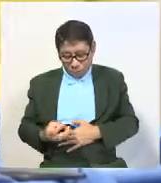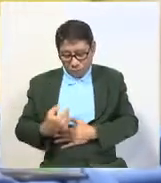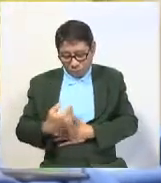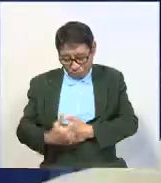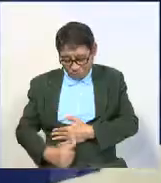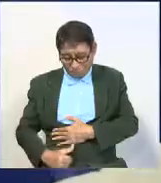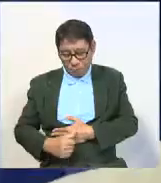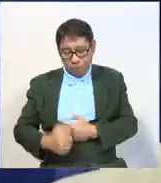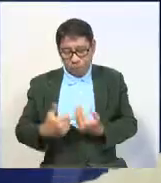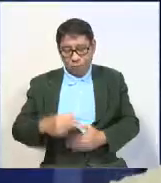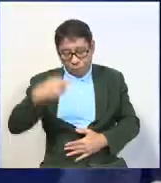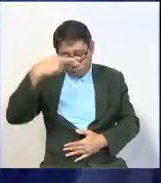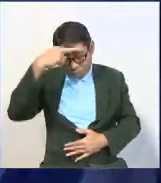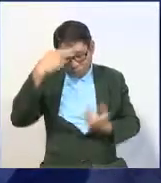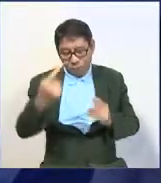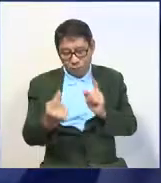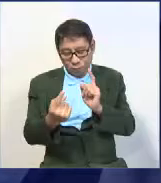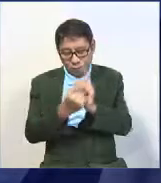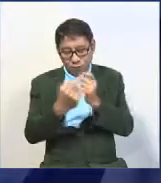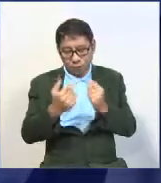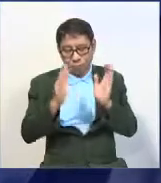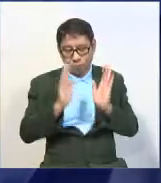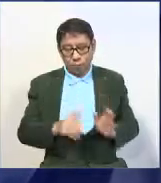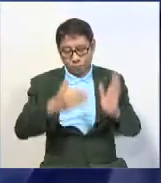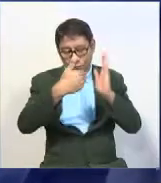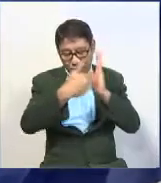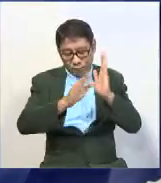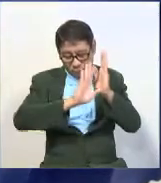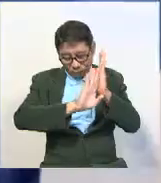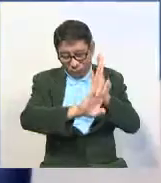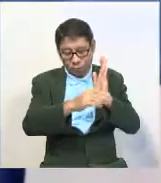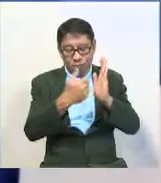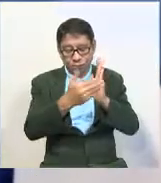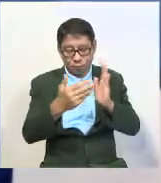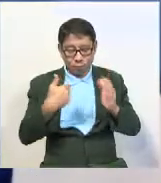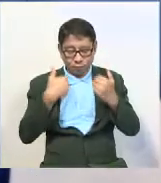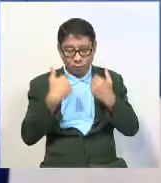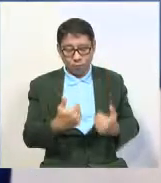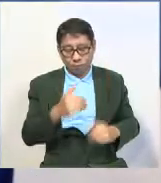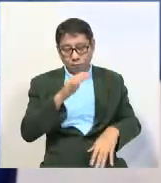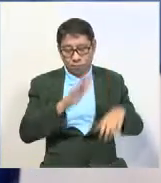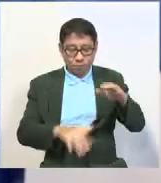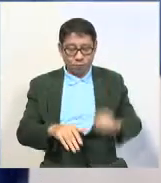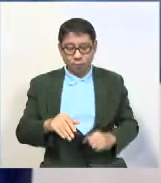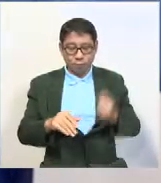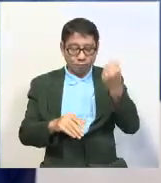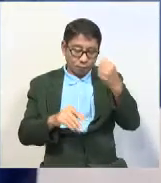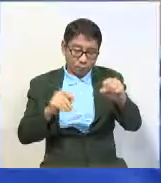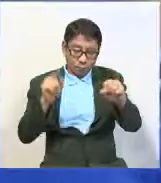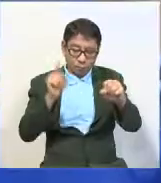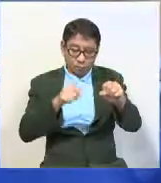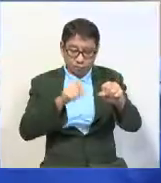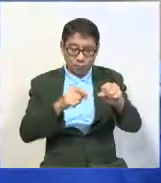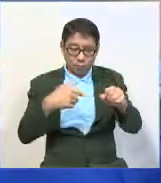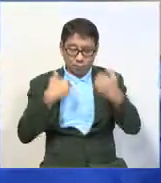ก็ได้ซึ่งโรคนิ่วในถุงน้ำดีพบมากที่สุดในคนภาคตะวันออกเฉียงเหนือหรือว่าภาคอีสานประมาณร้อยละ10ของ